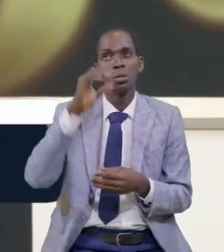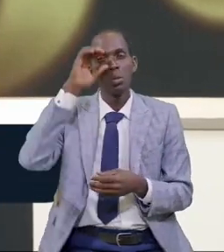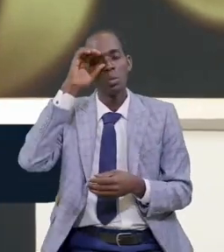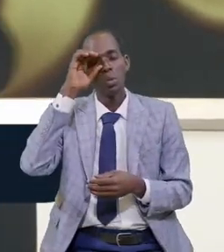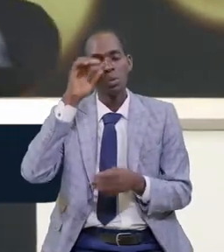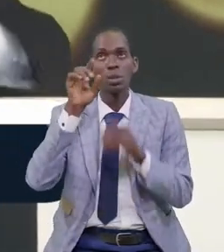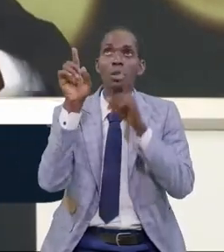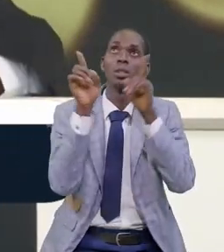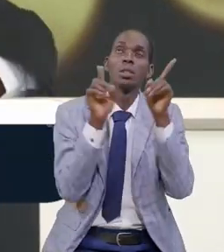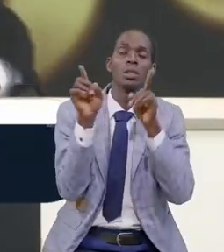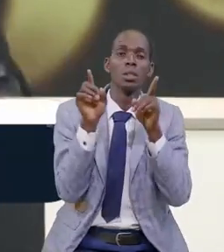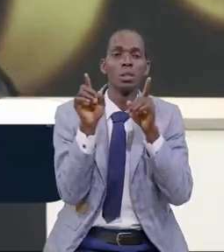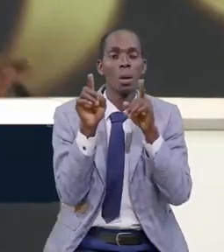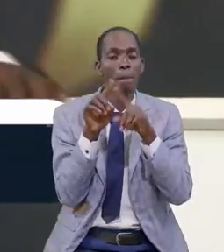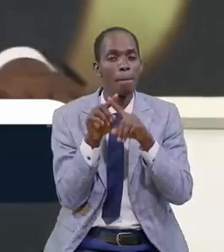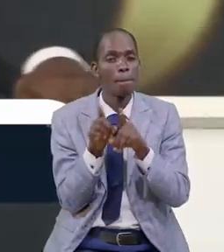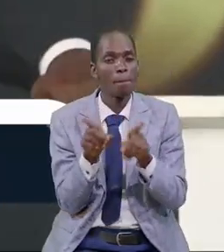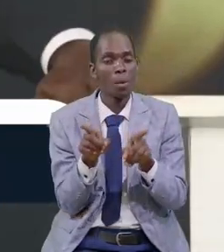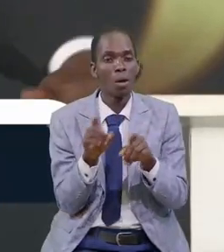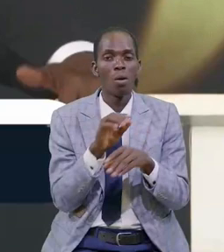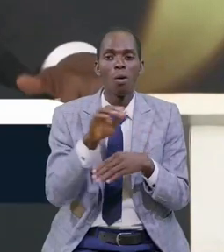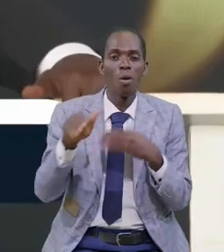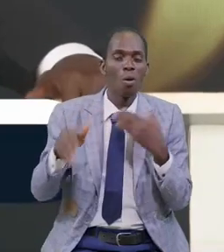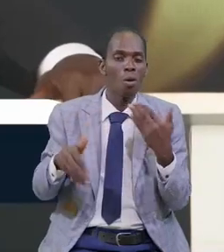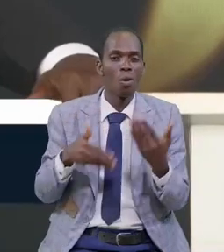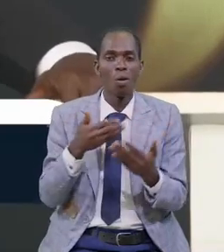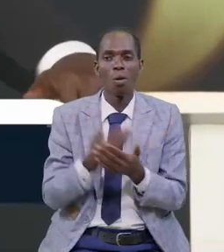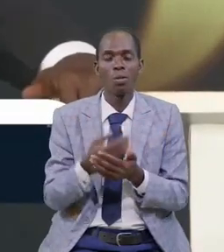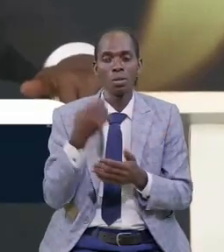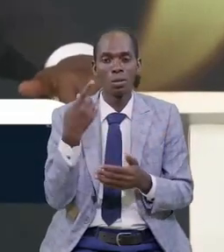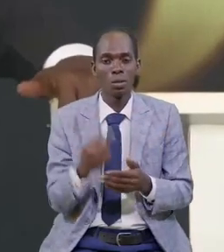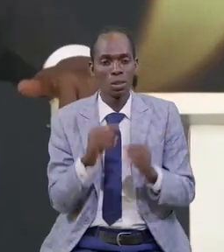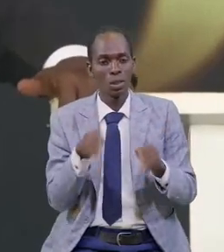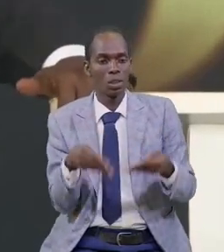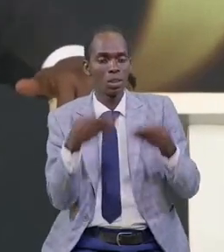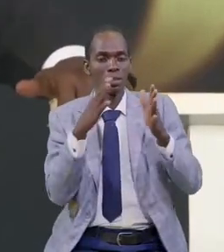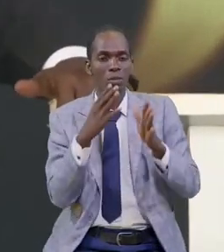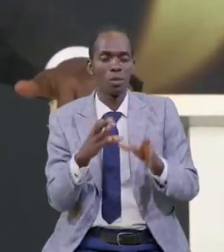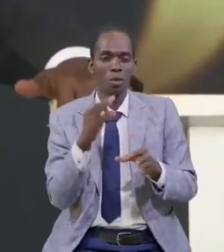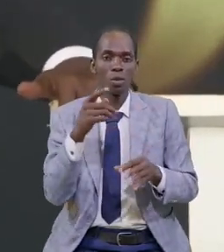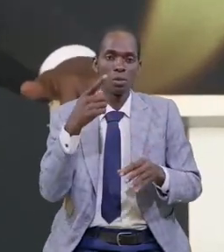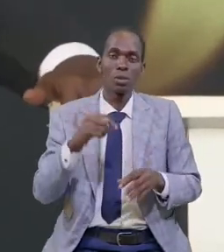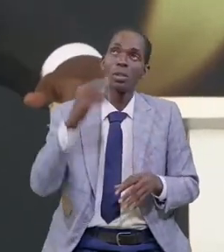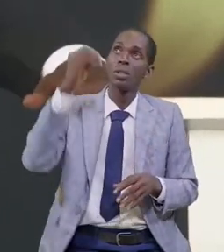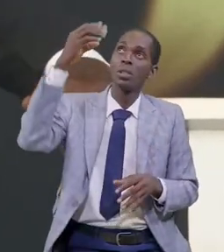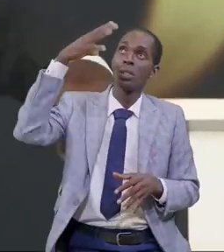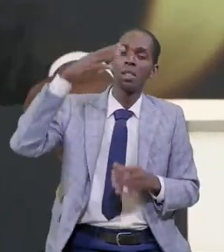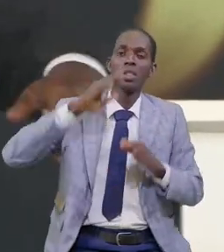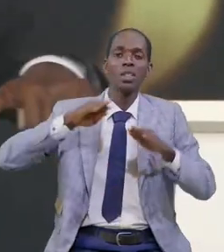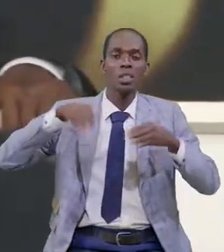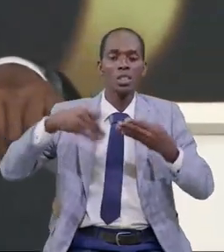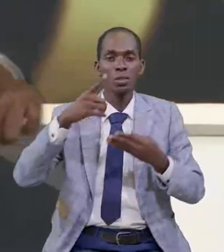lumière de la lune ou des étoiles mais serv source de lumière ne vous